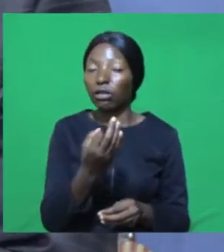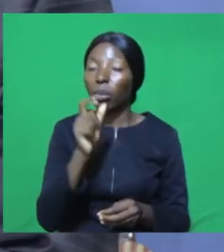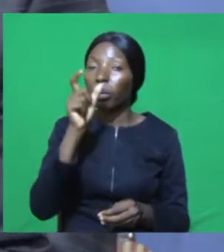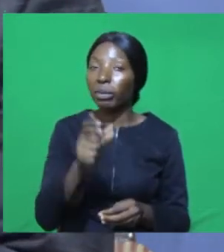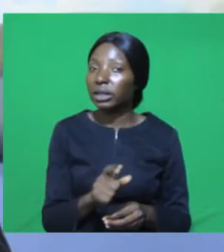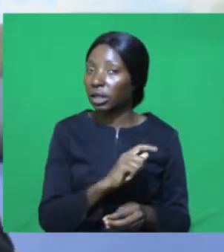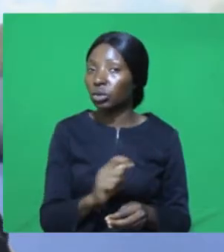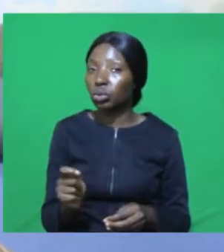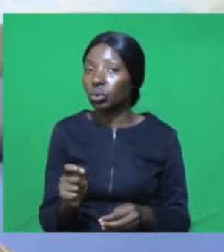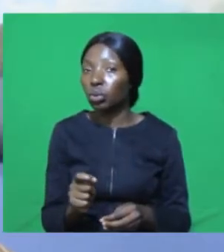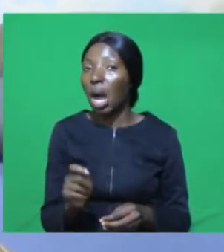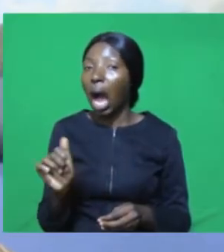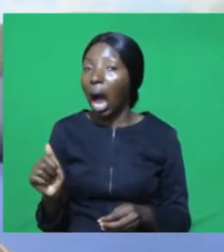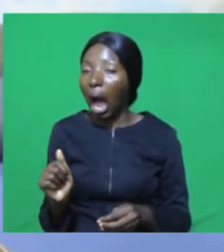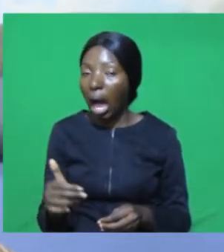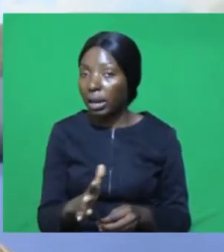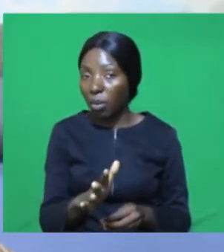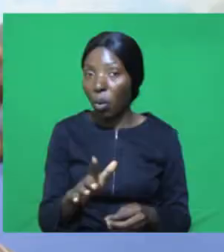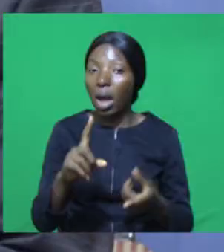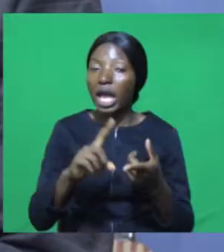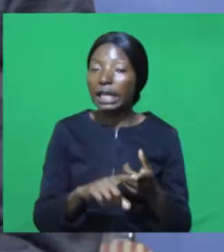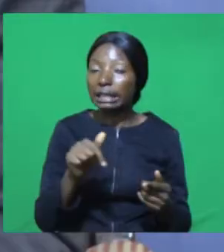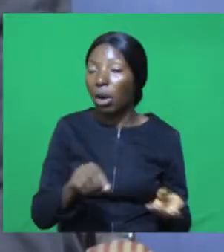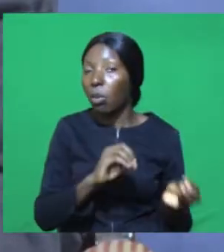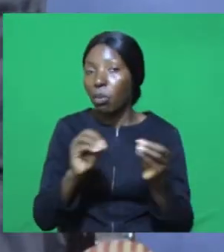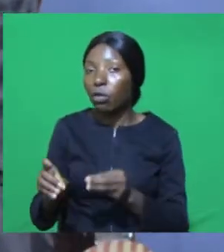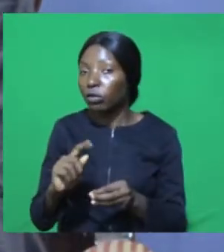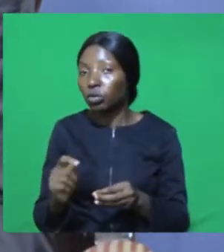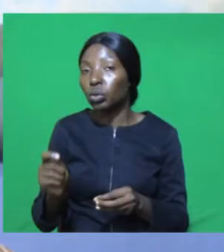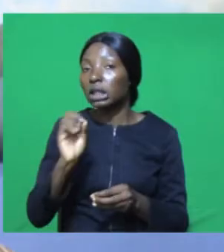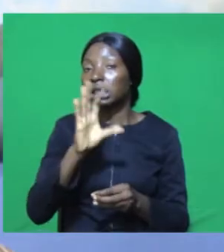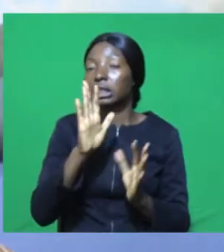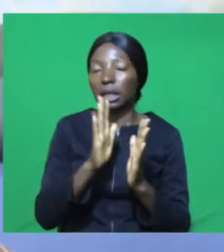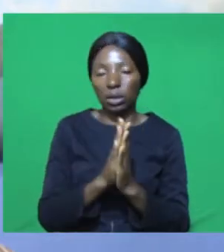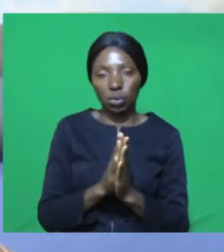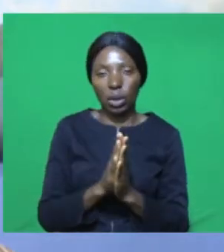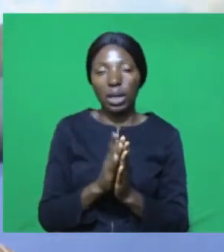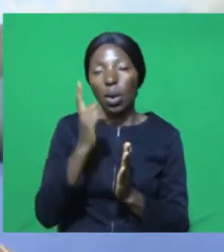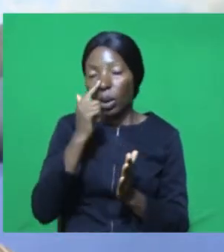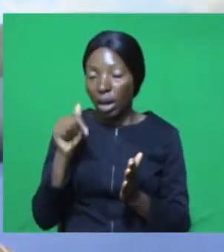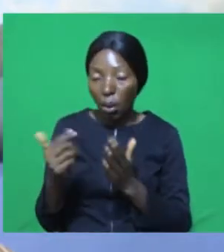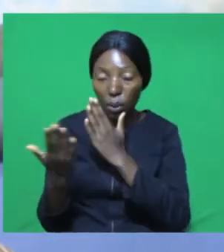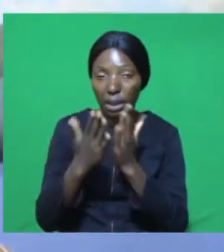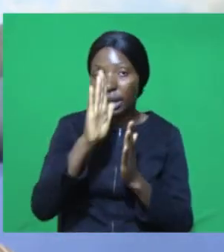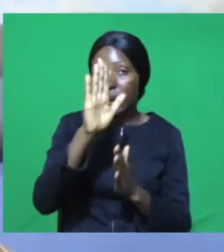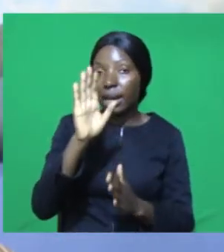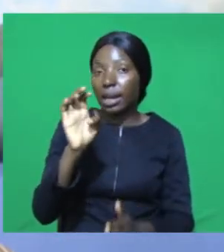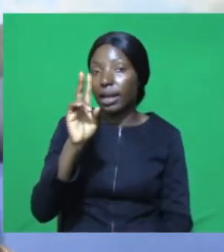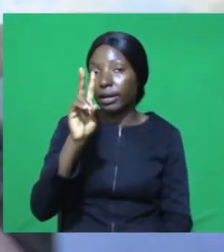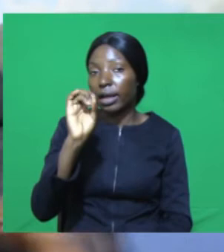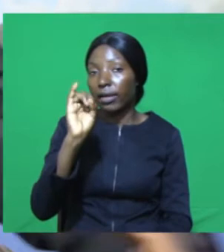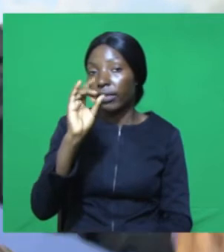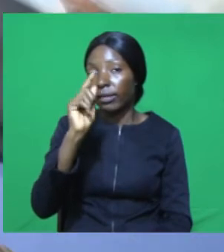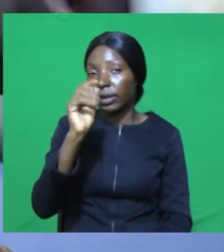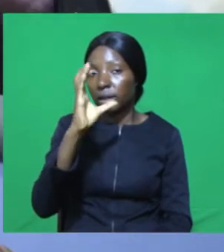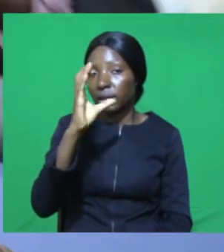Sanctuari yosara ya kashu. Dosa itika kore wese. Saka mkachiso uwe rengamanje kuna Levitika 16. Ino kuhisa ya